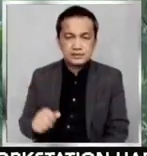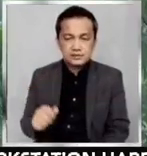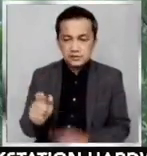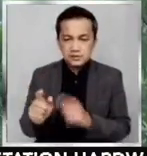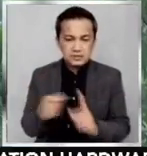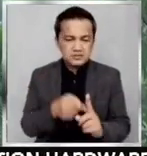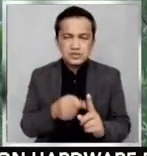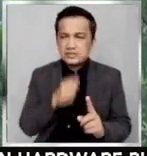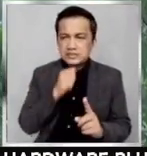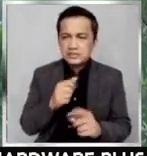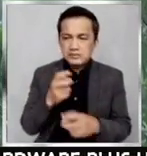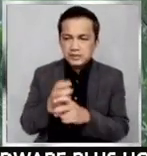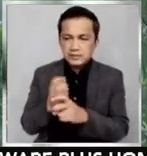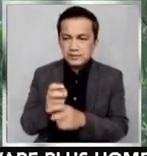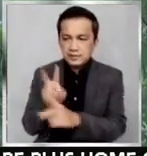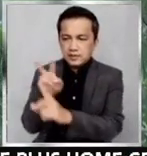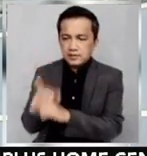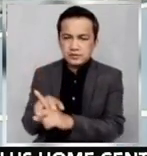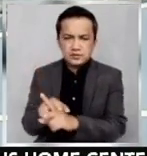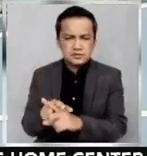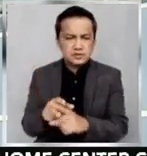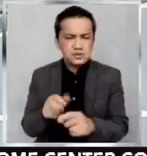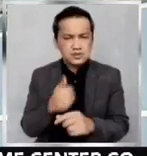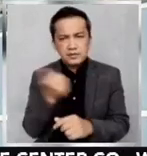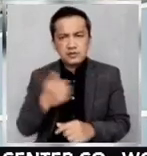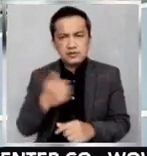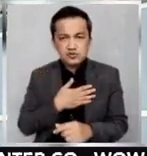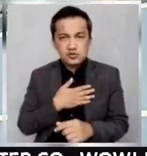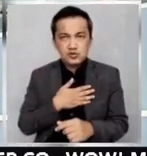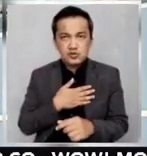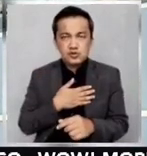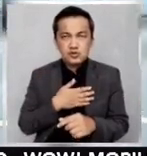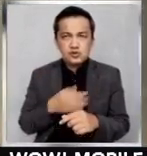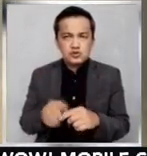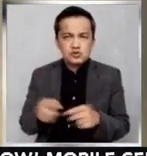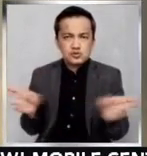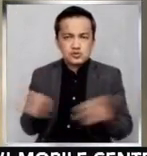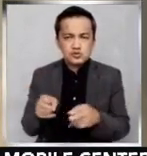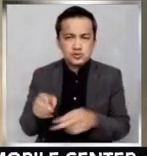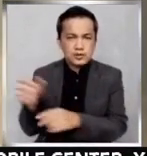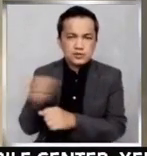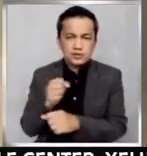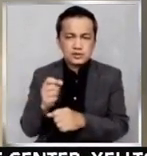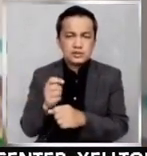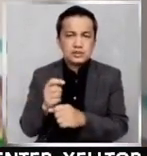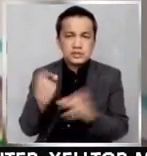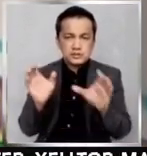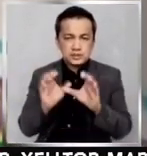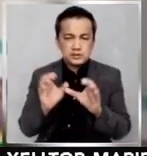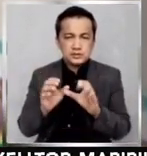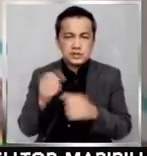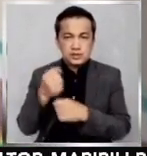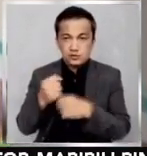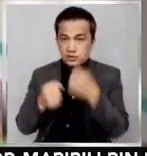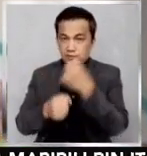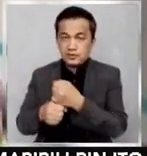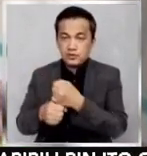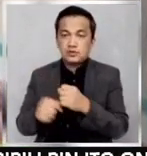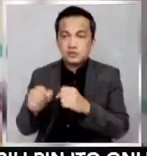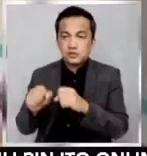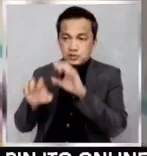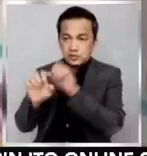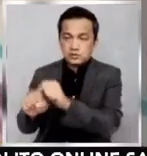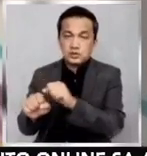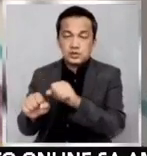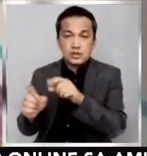Pero merong ibang tila gusto ng shortcut sa pagkuha ng TESDA certificate. Sa Cotabato City, inaresto ang isang lalaki dahil